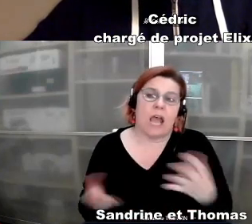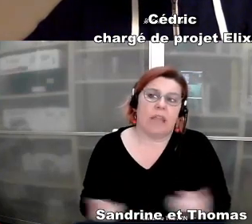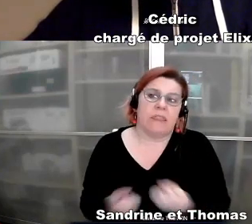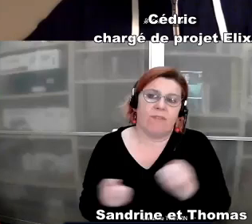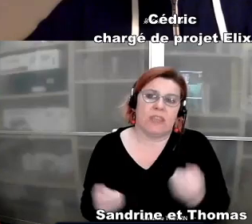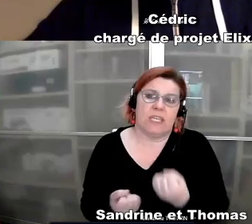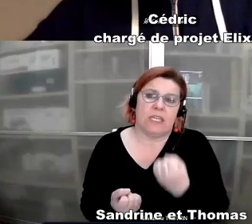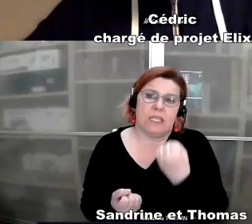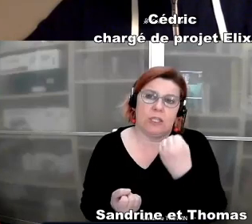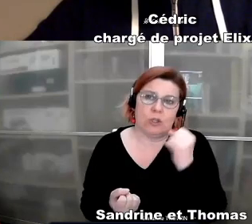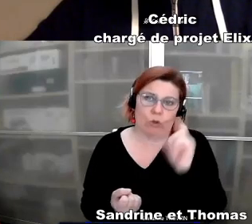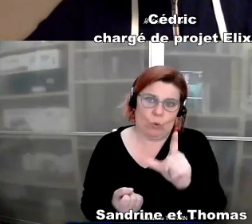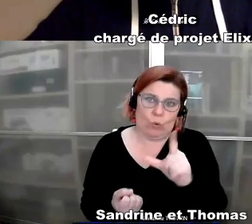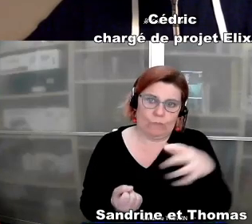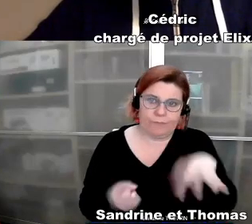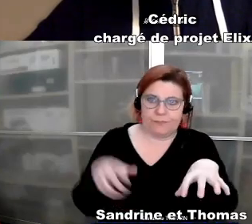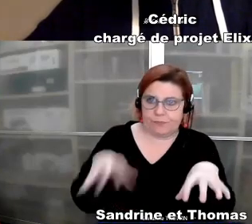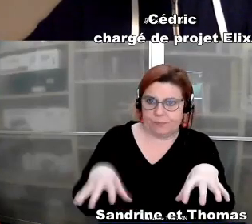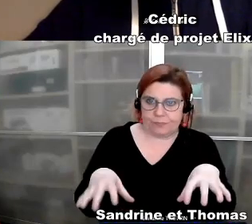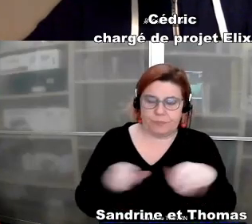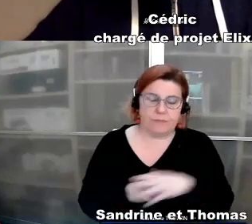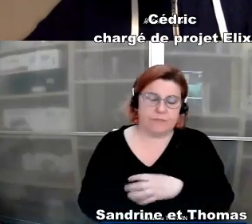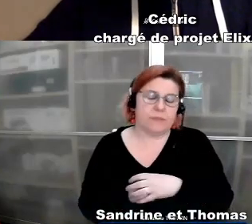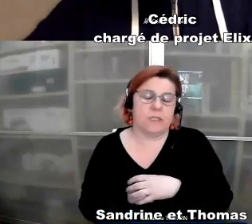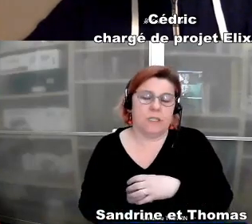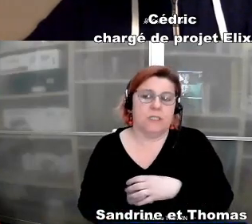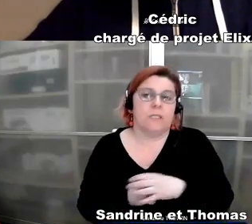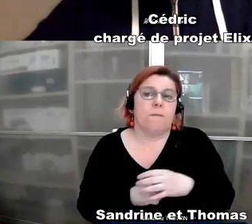d'activité. On a nos programmes,